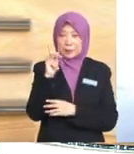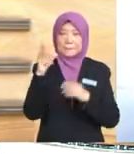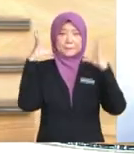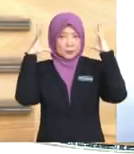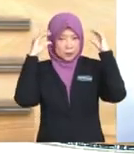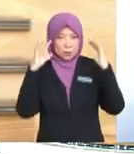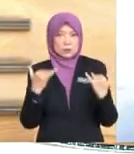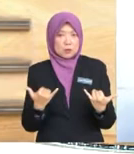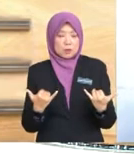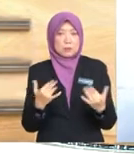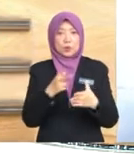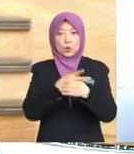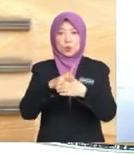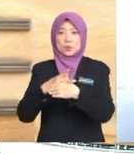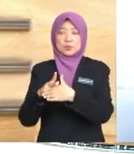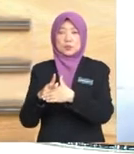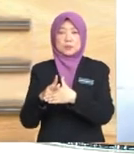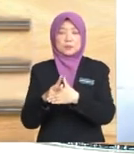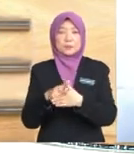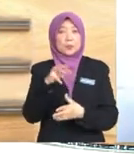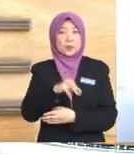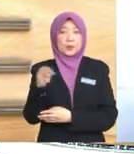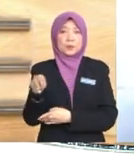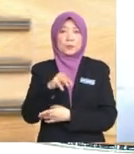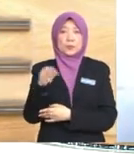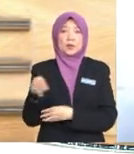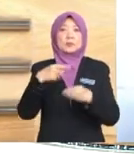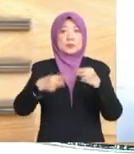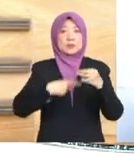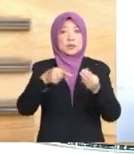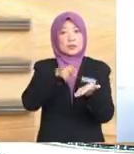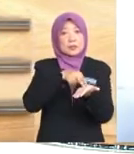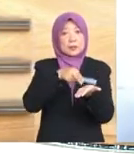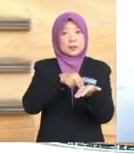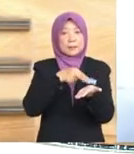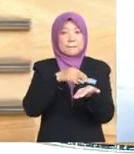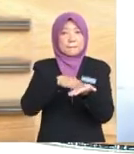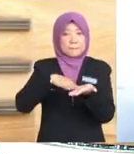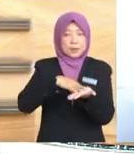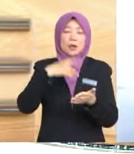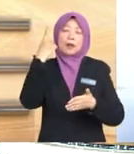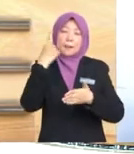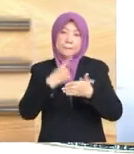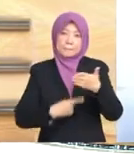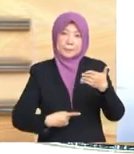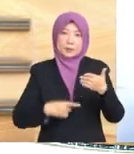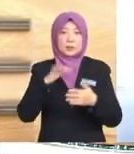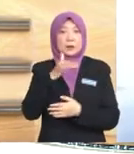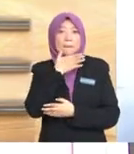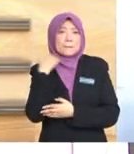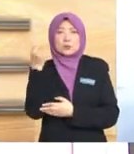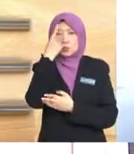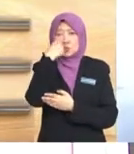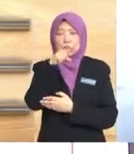kita kongsikan kepada murid-murid cikgu tentang krim mentega, apa sebenarnya keunikannya untuk hiasan kek? Okey,